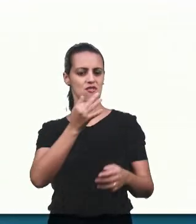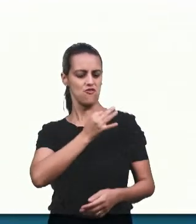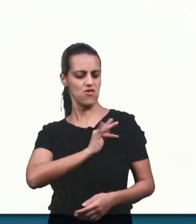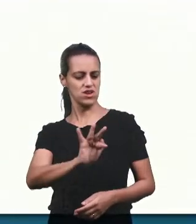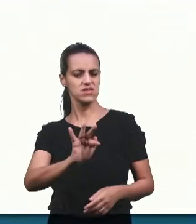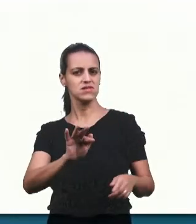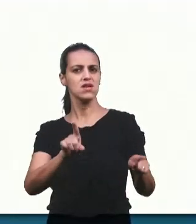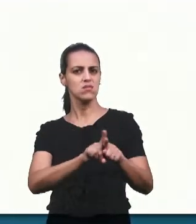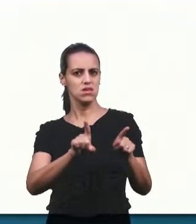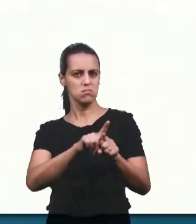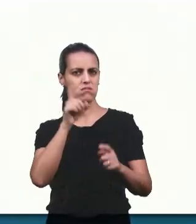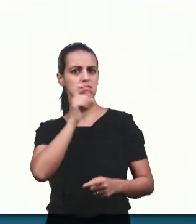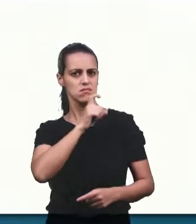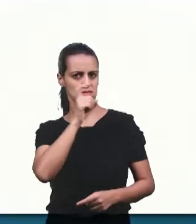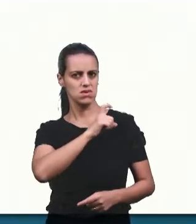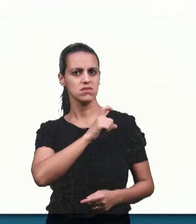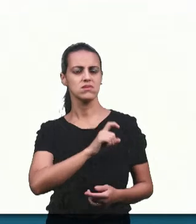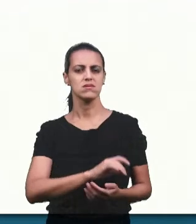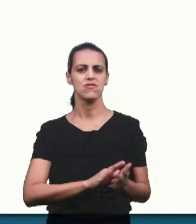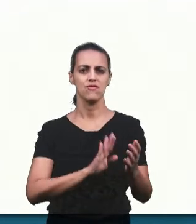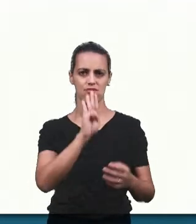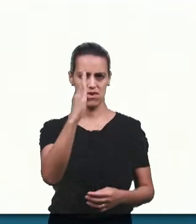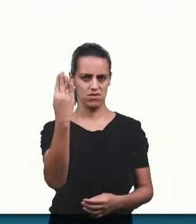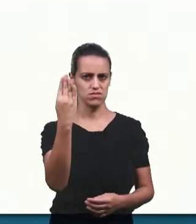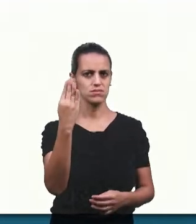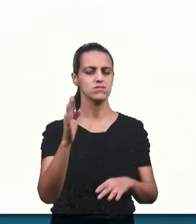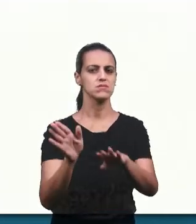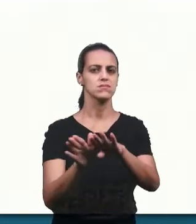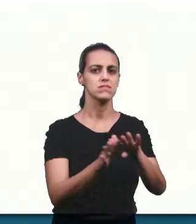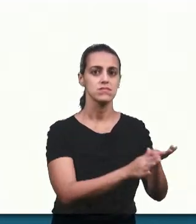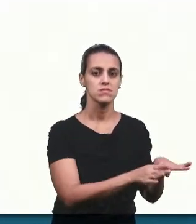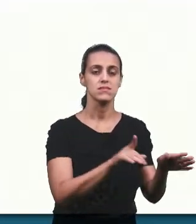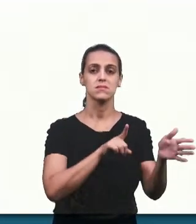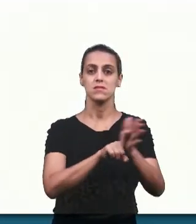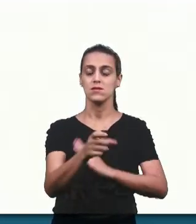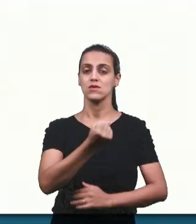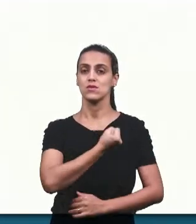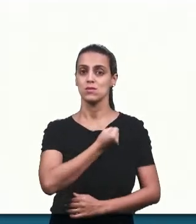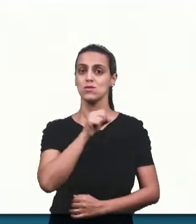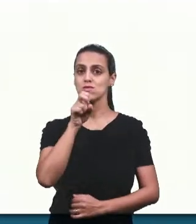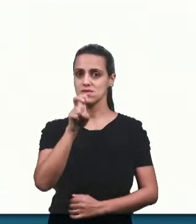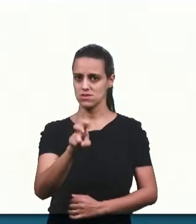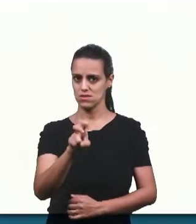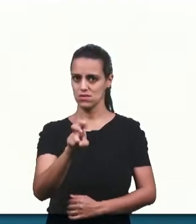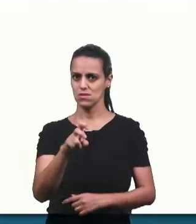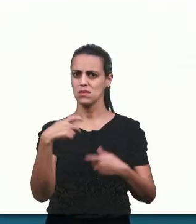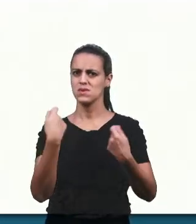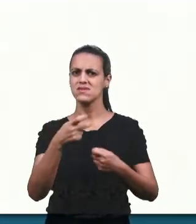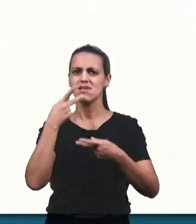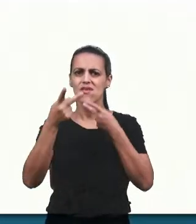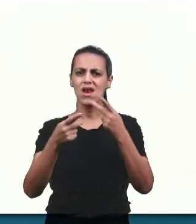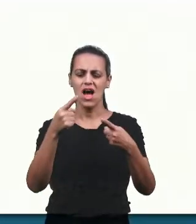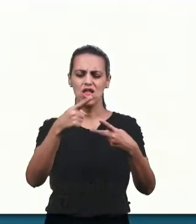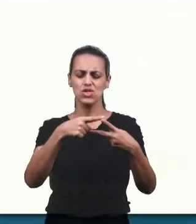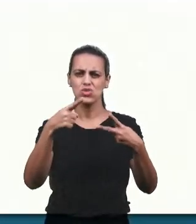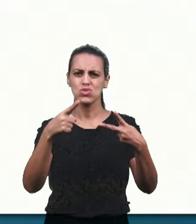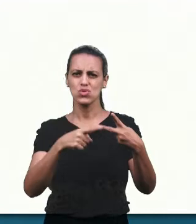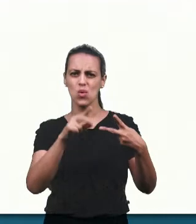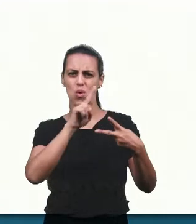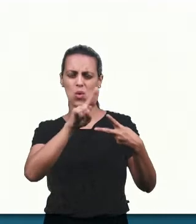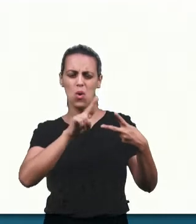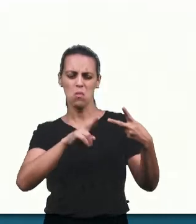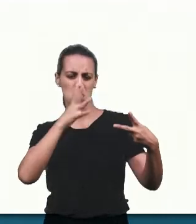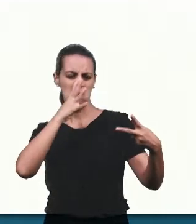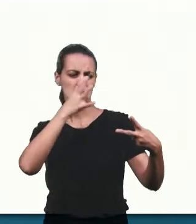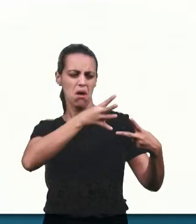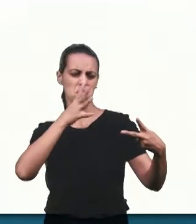4. Allons-y à la question 5 aussi pour tous. C'était 2 désignations péjoratives données aux religieux